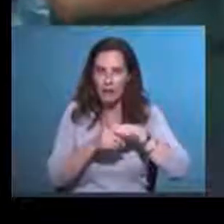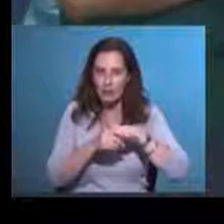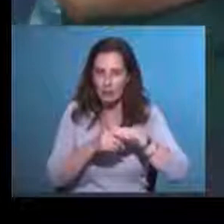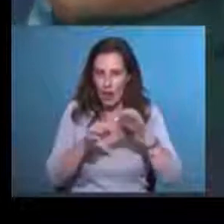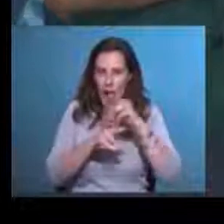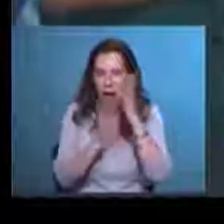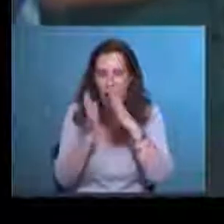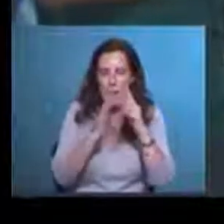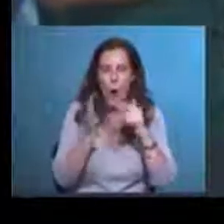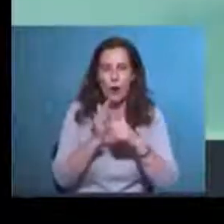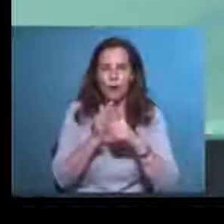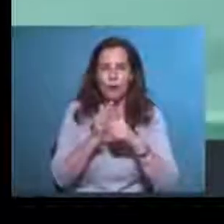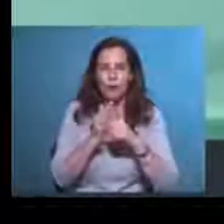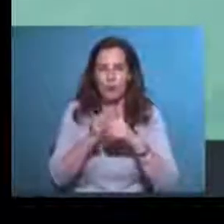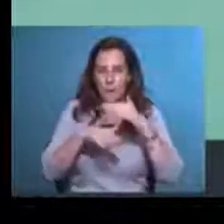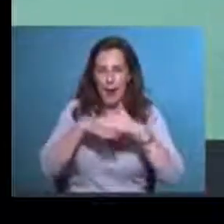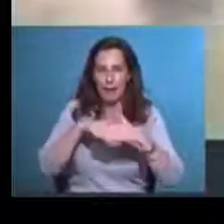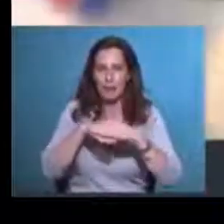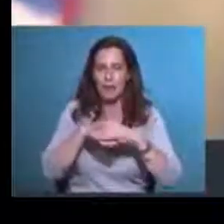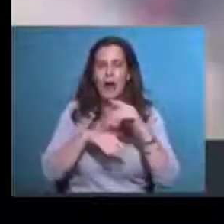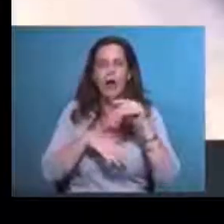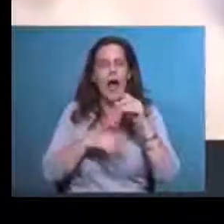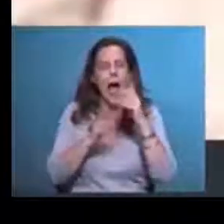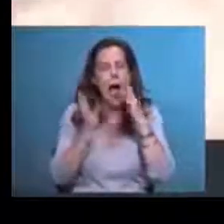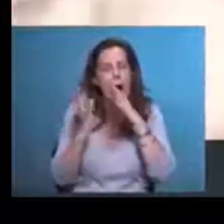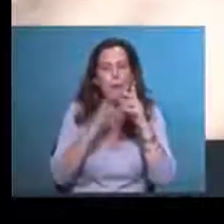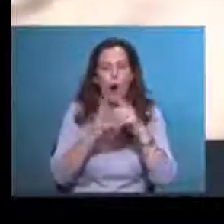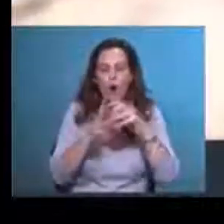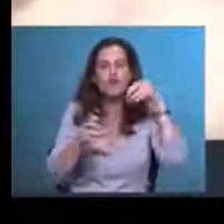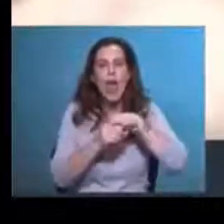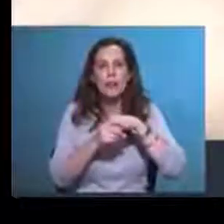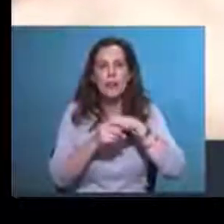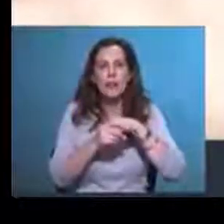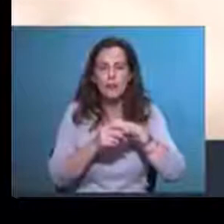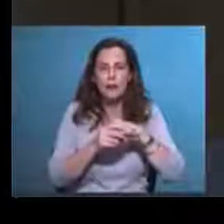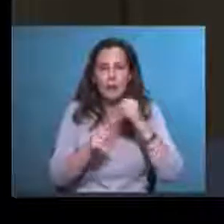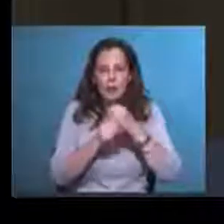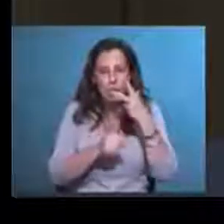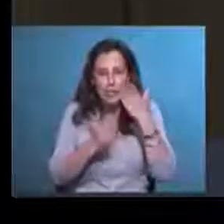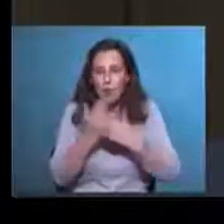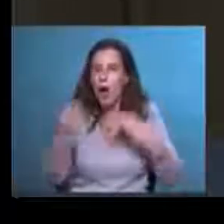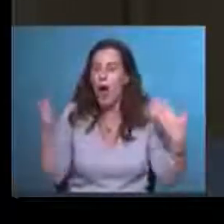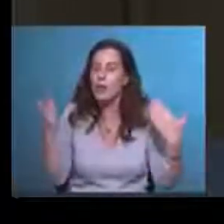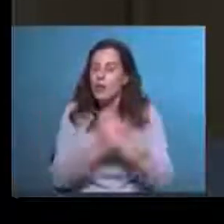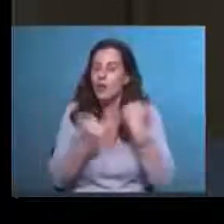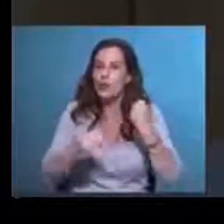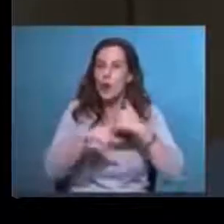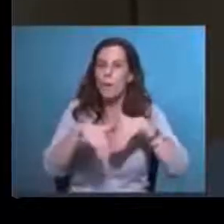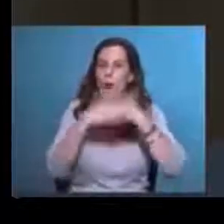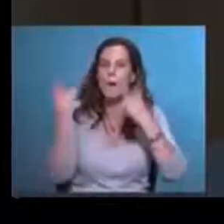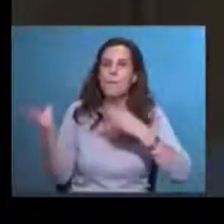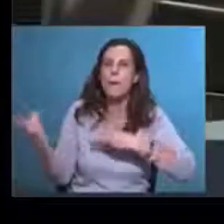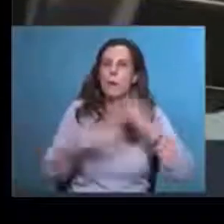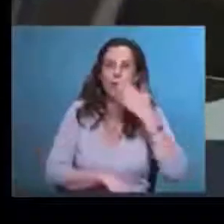זה בחלק הקדמי. האלמוג הפך להיות שתל. את השתל החדירו בניתוח חדשני שנעשה הבוקר בבית החולים